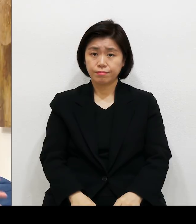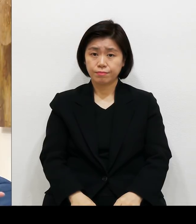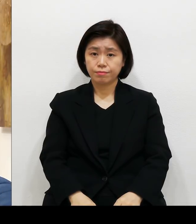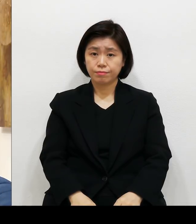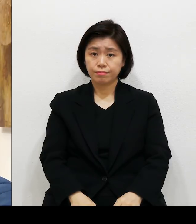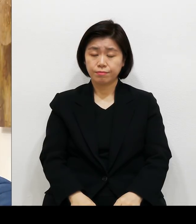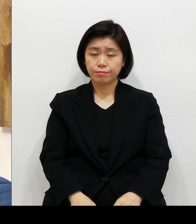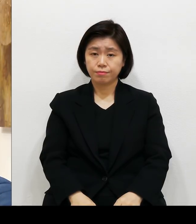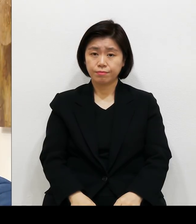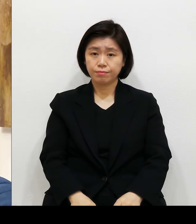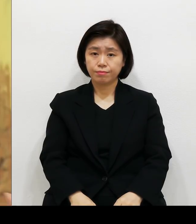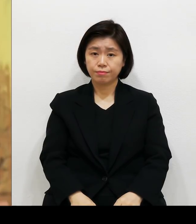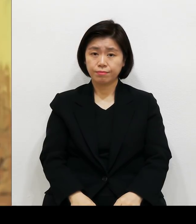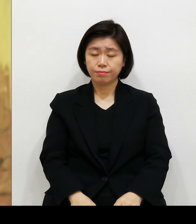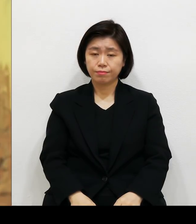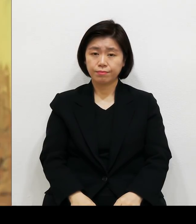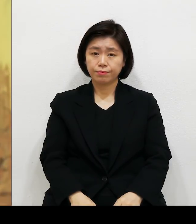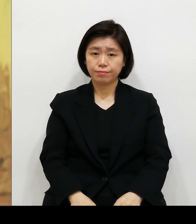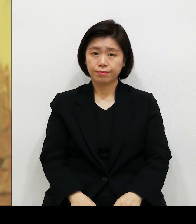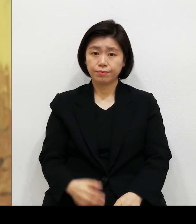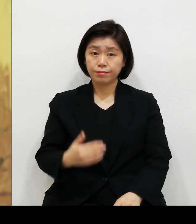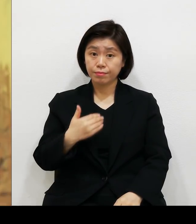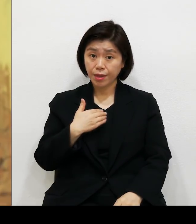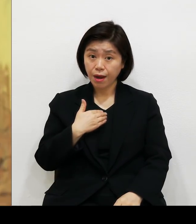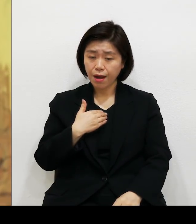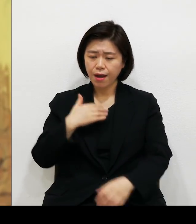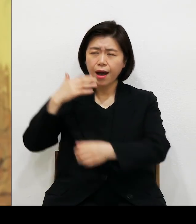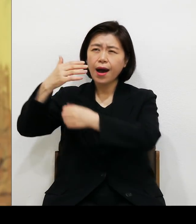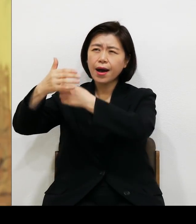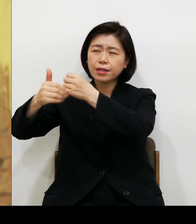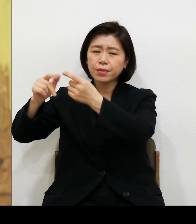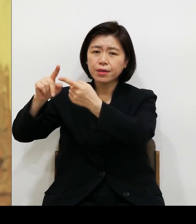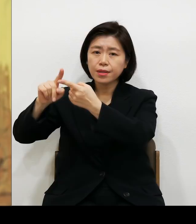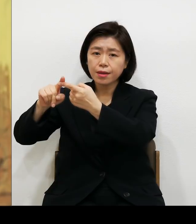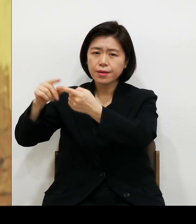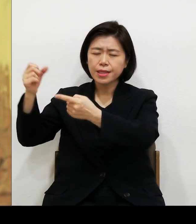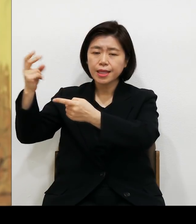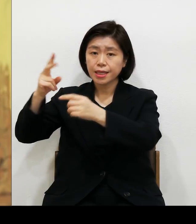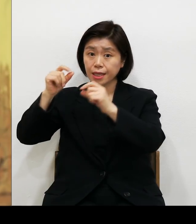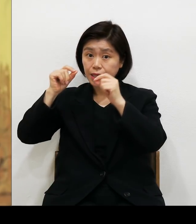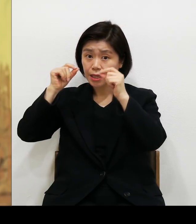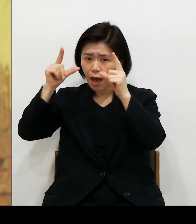잠깐 망각했던 거예요. 제가 그때 다시 하나님을 느끼고 다시 하나님이